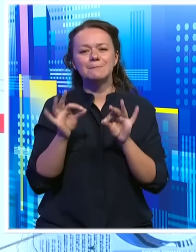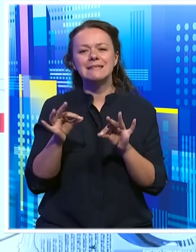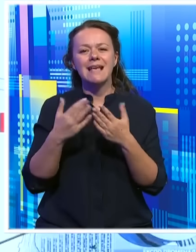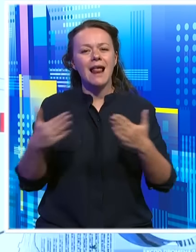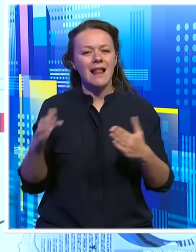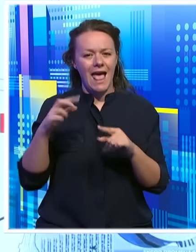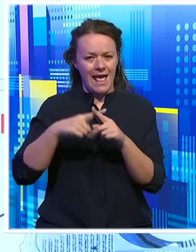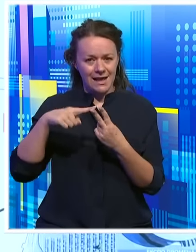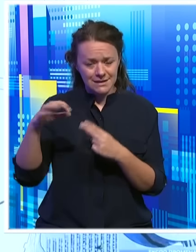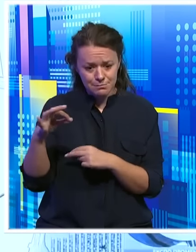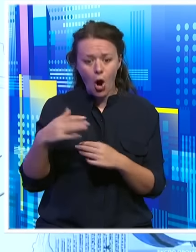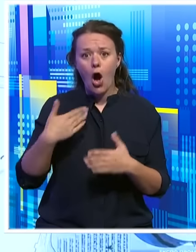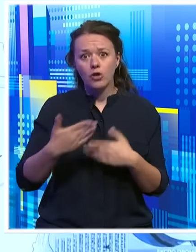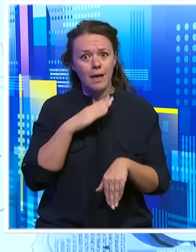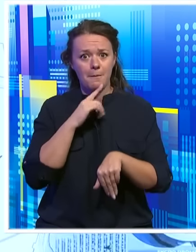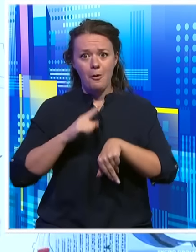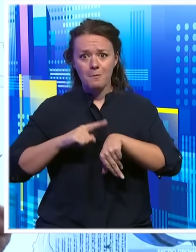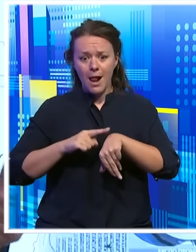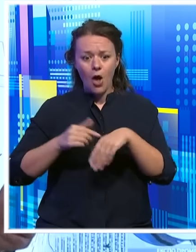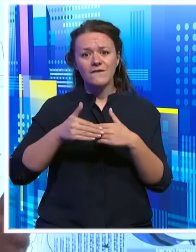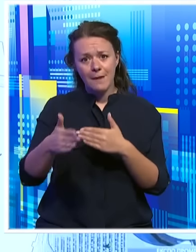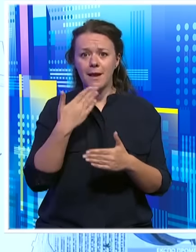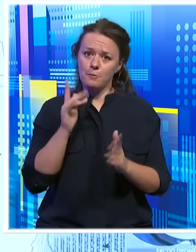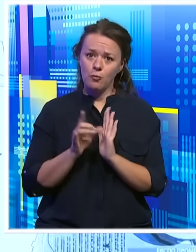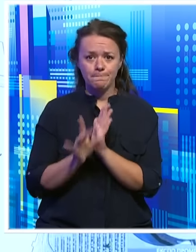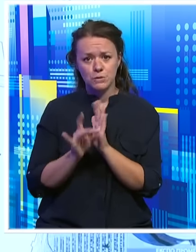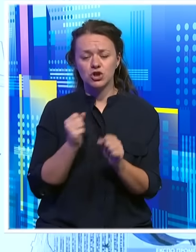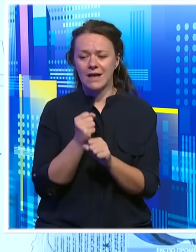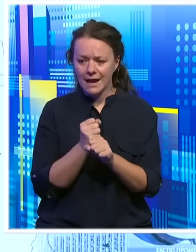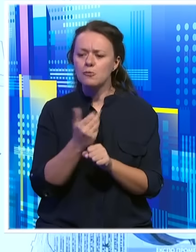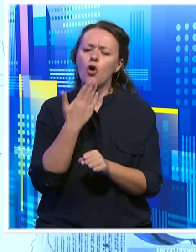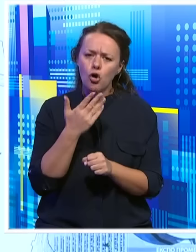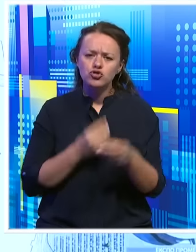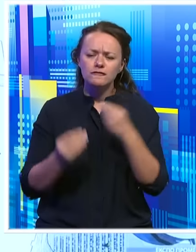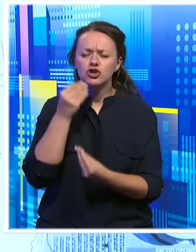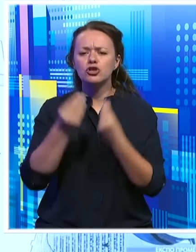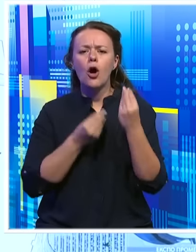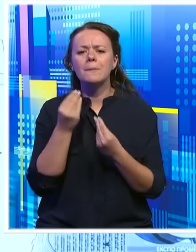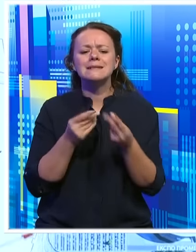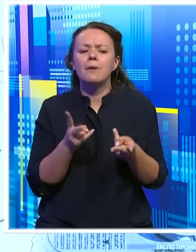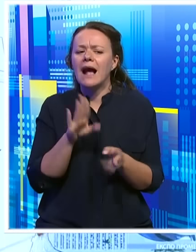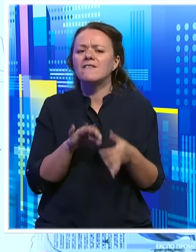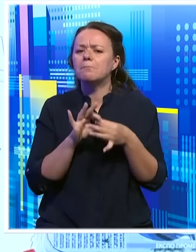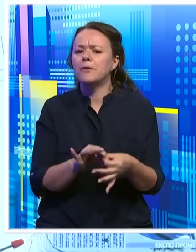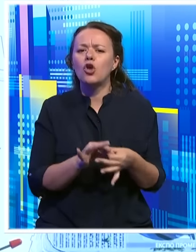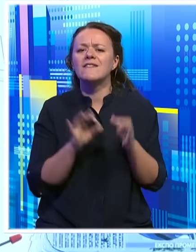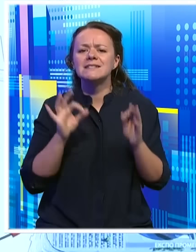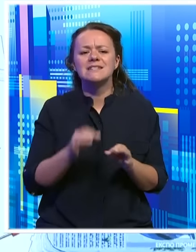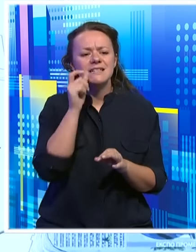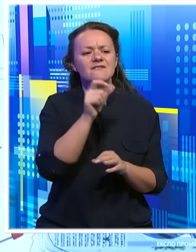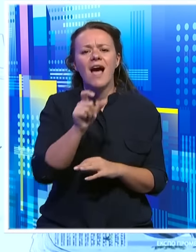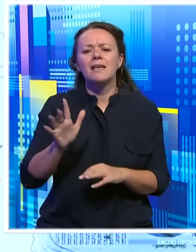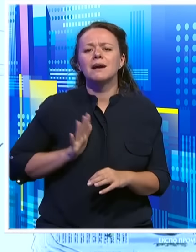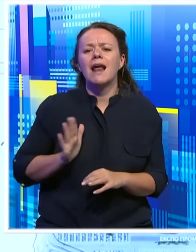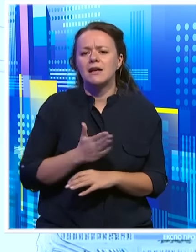toga će nam se žuriti još više. Objasniću kakve to veze ima sve sa svakim građaninom ove zemlje, koliko svaki